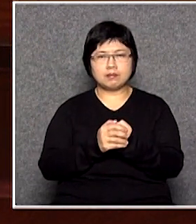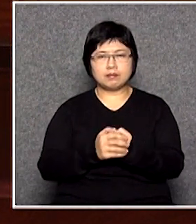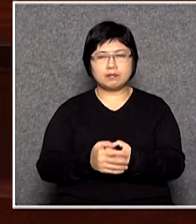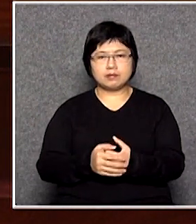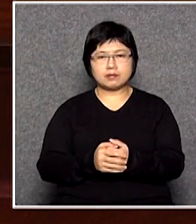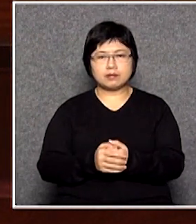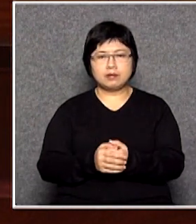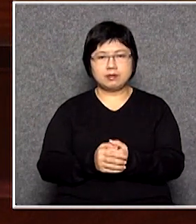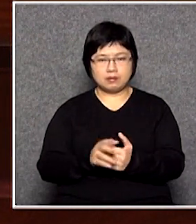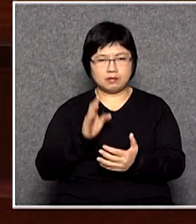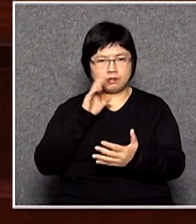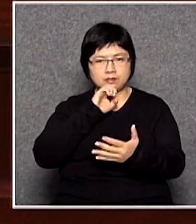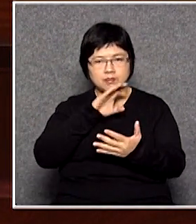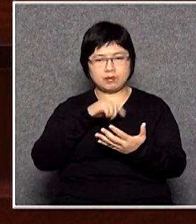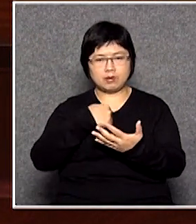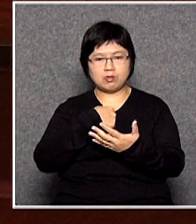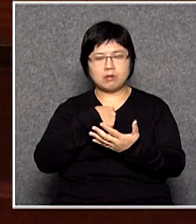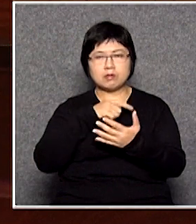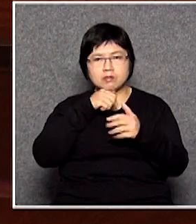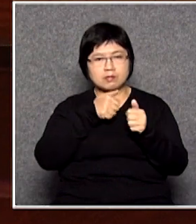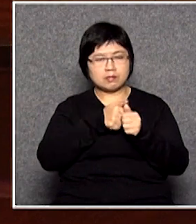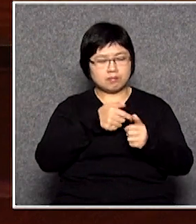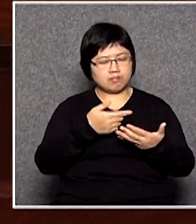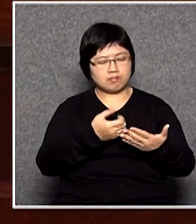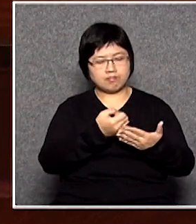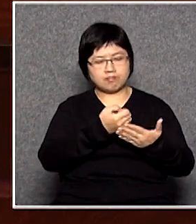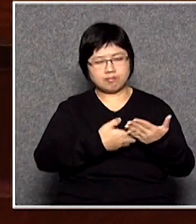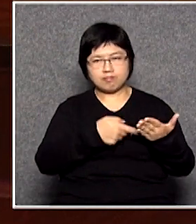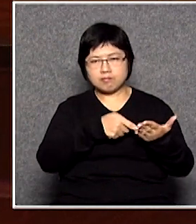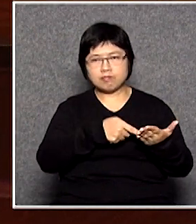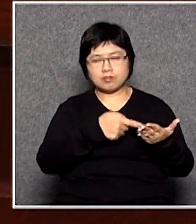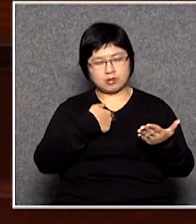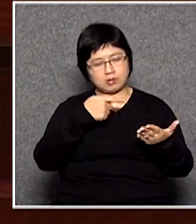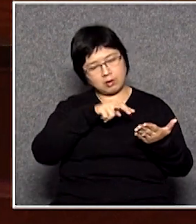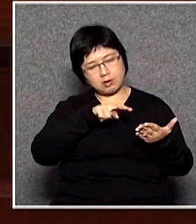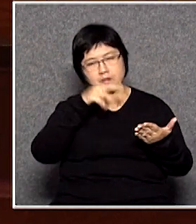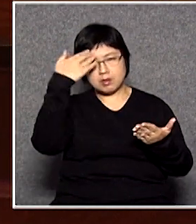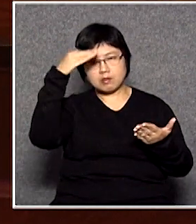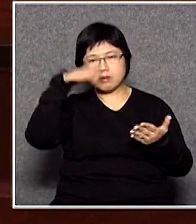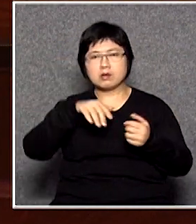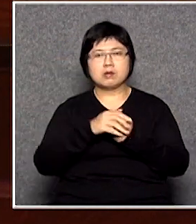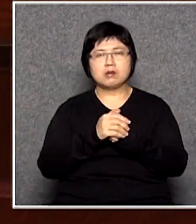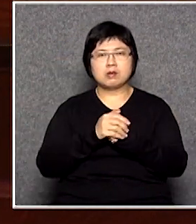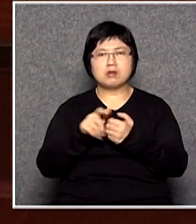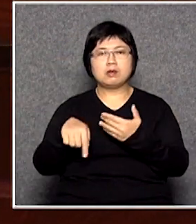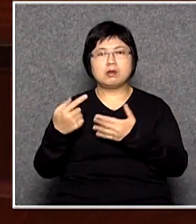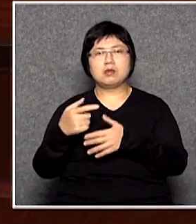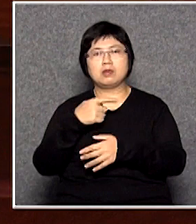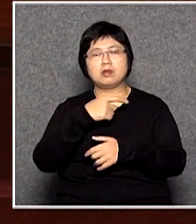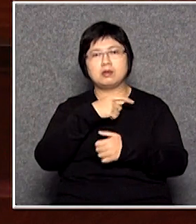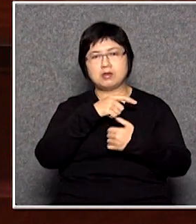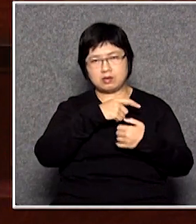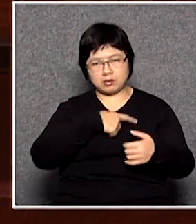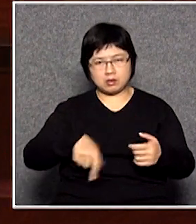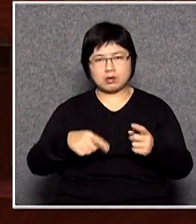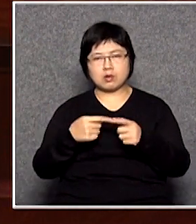嚿嚿。即簡單來說，如果我即按照我對這一條那個即理解呢，就是確保其他議員和公眾呢